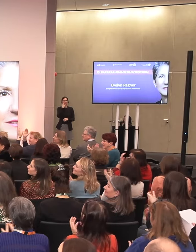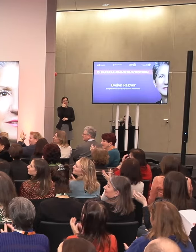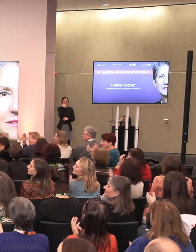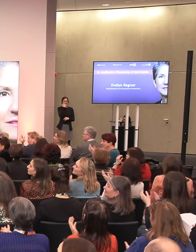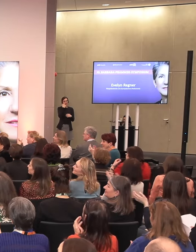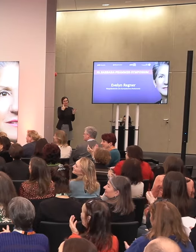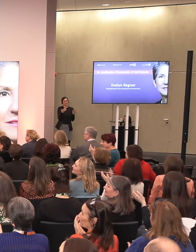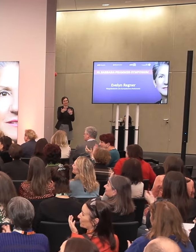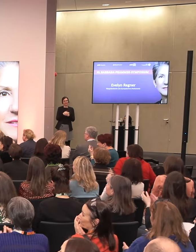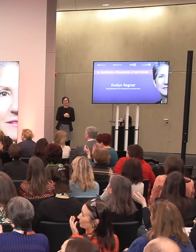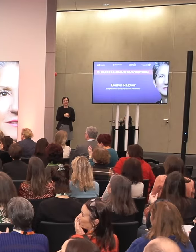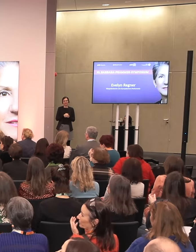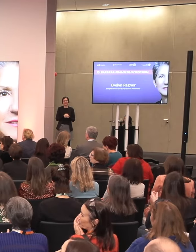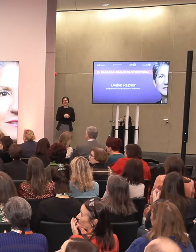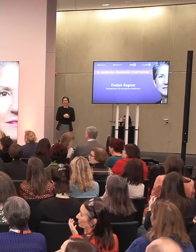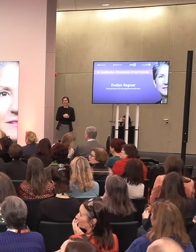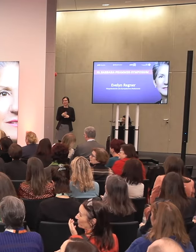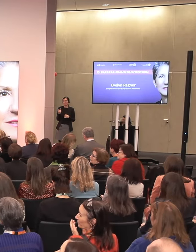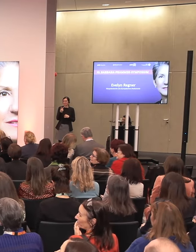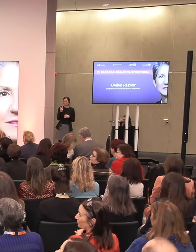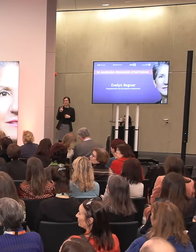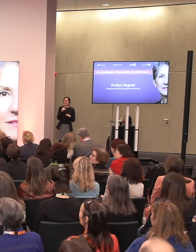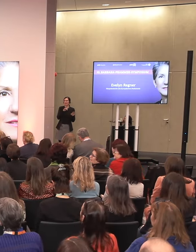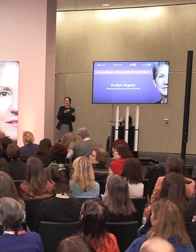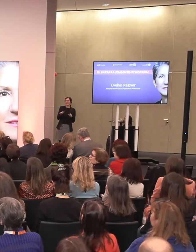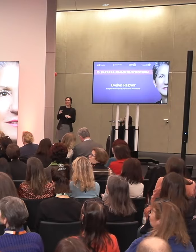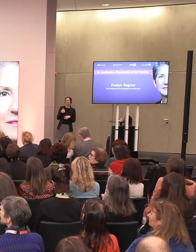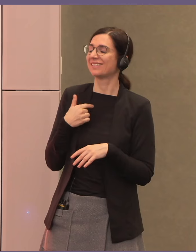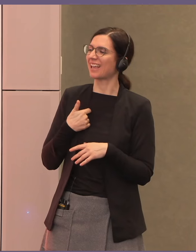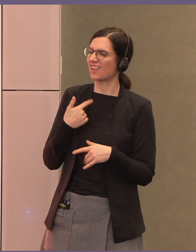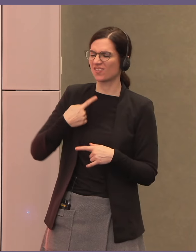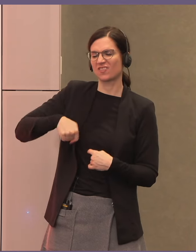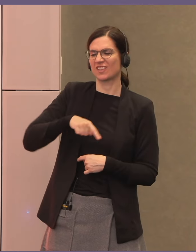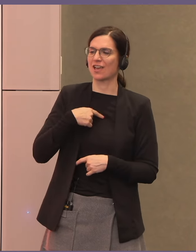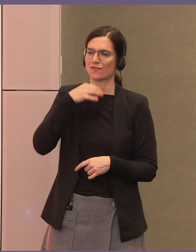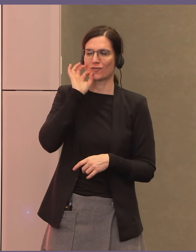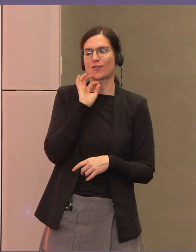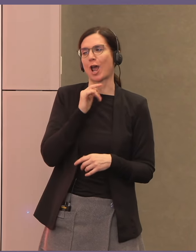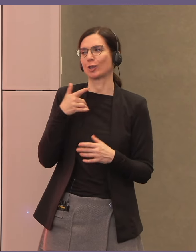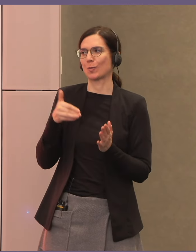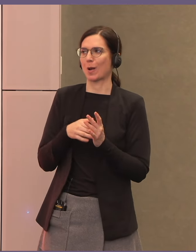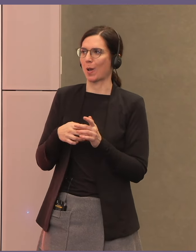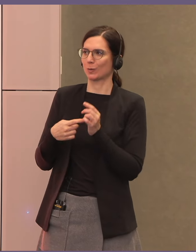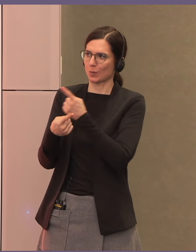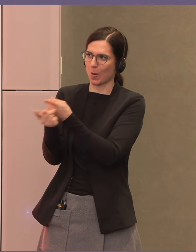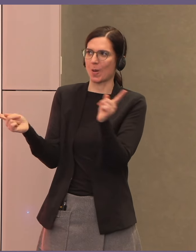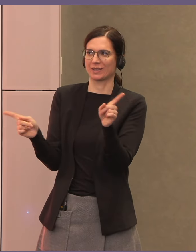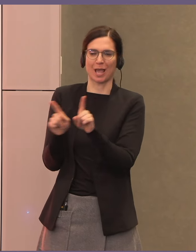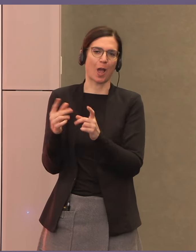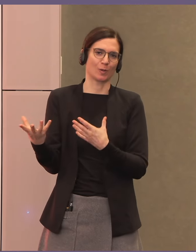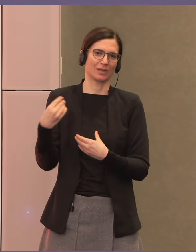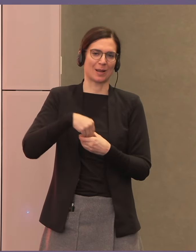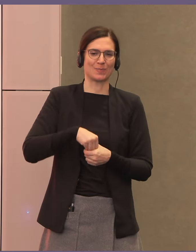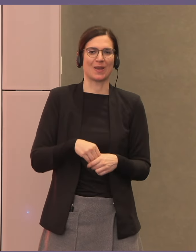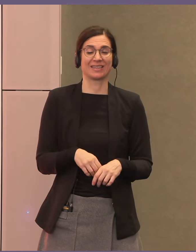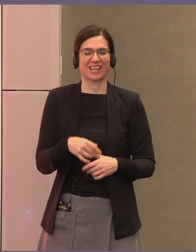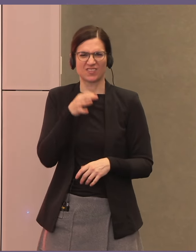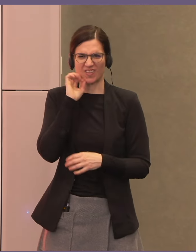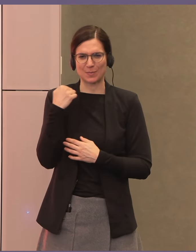lieber Michi Kögl lieber Paul Stich wir Frauen brauchen euch und ich weiß dass ihr